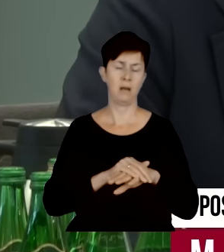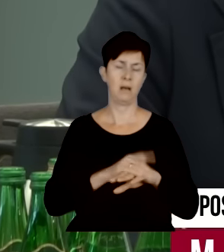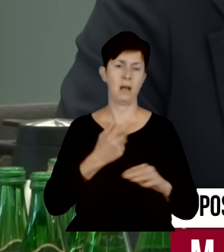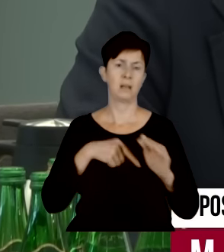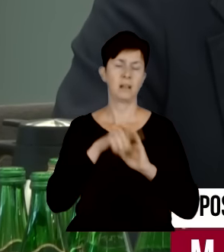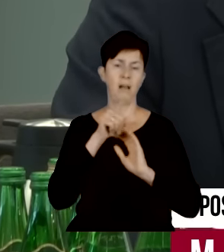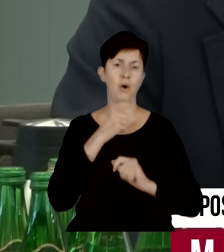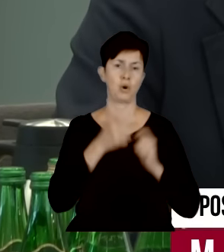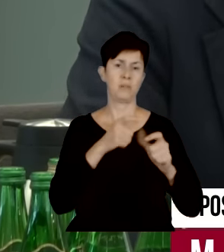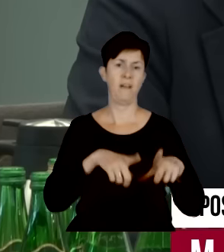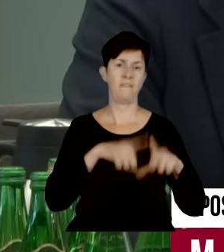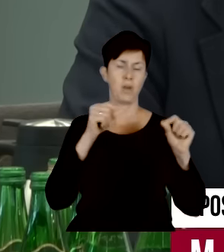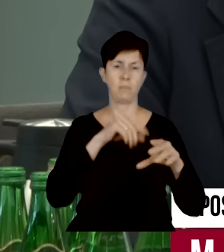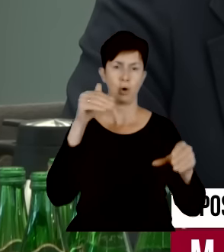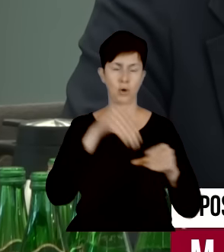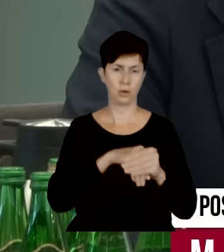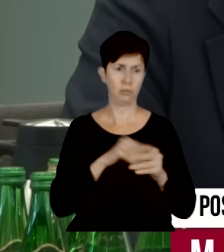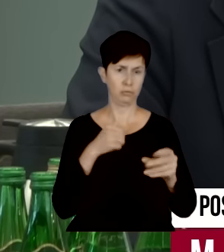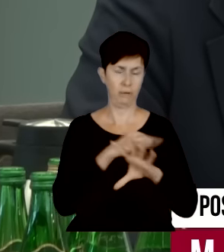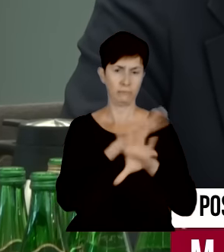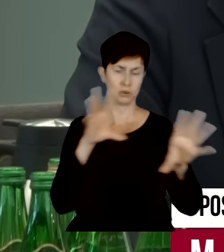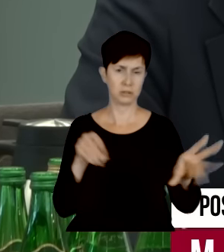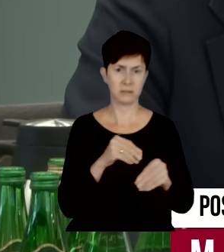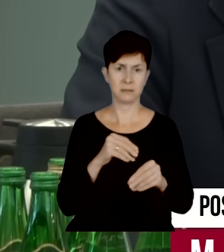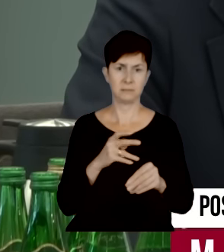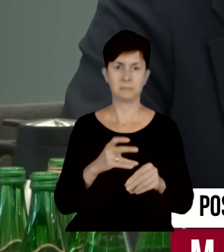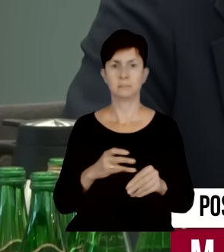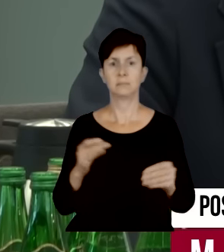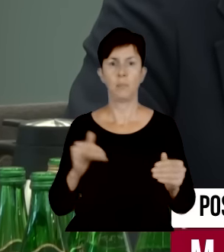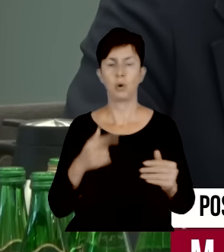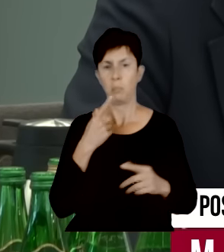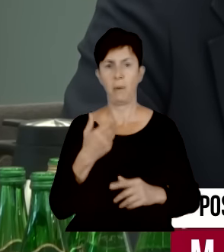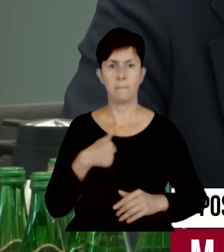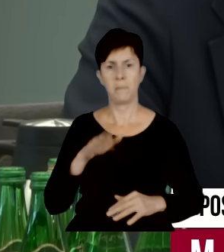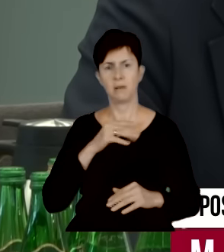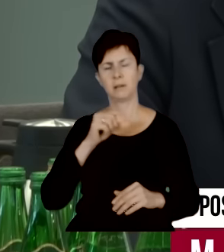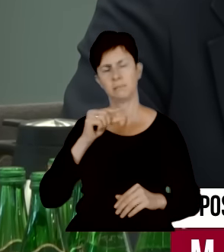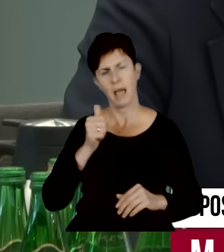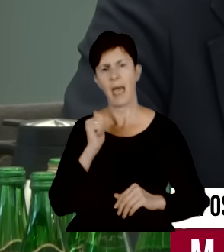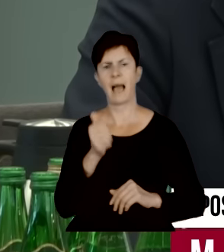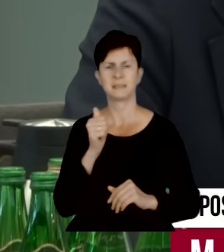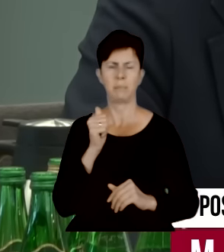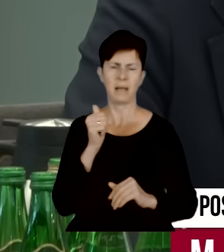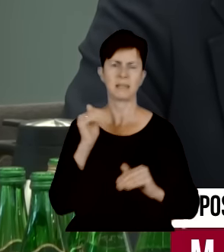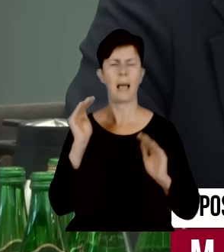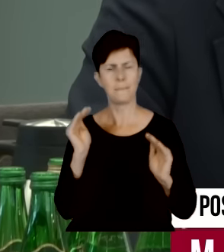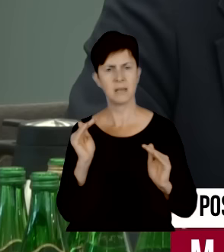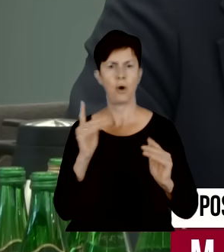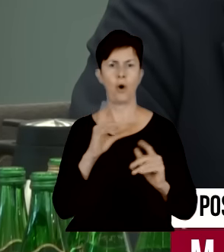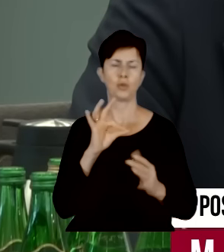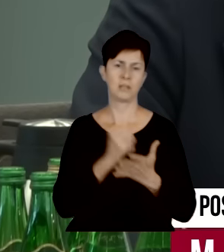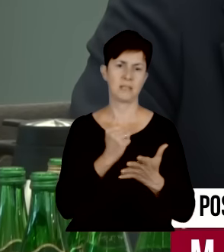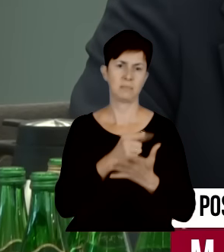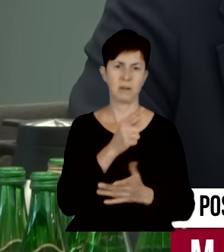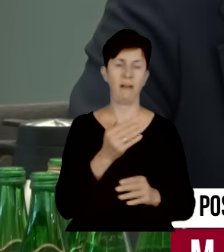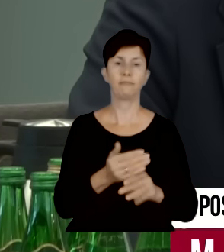wszyscy staliśmy się wtedy No mogę powiedzieć ekspertami przez małe e od spraw wyborów wcześniej się